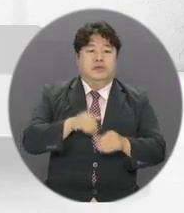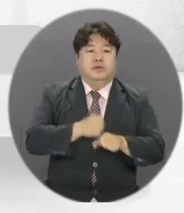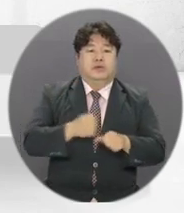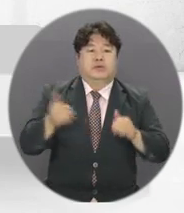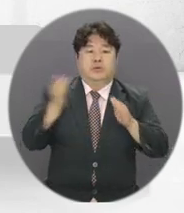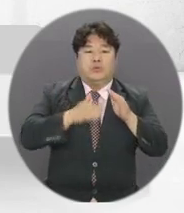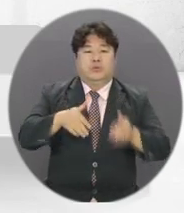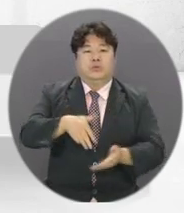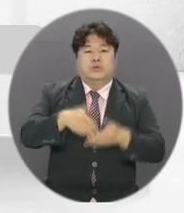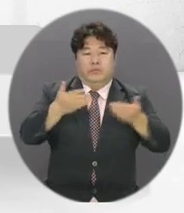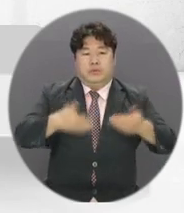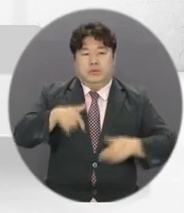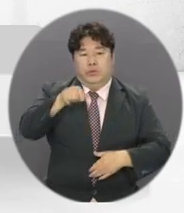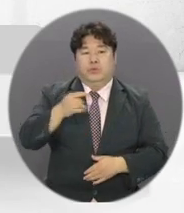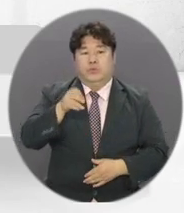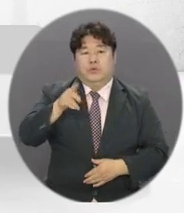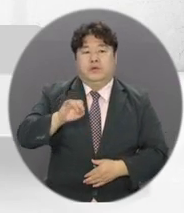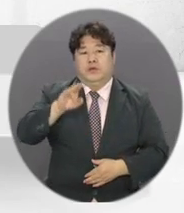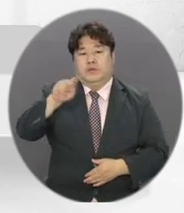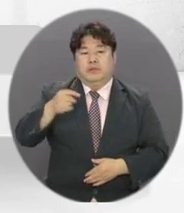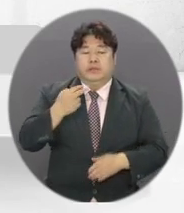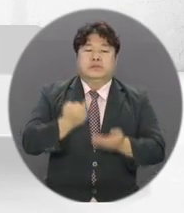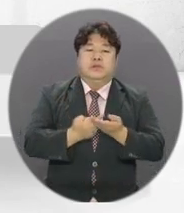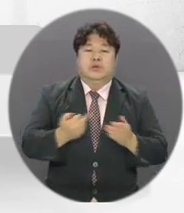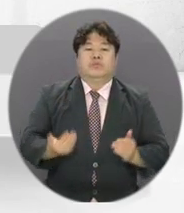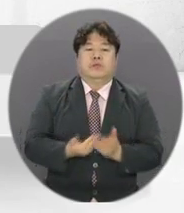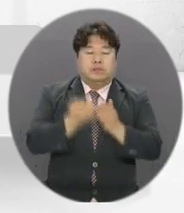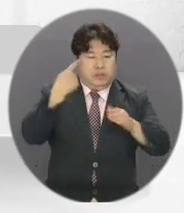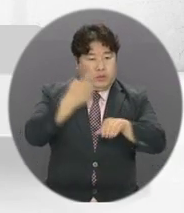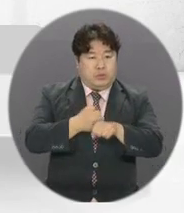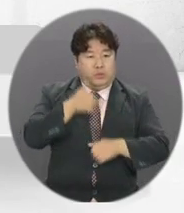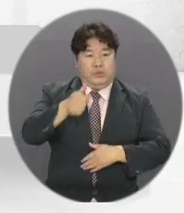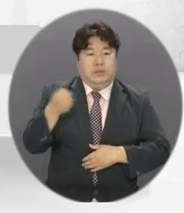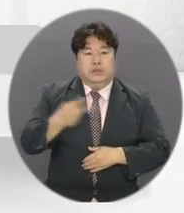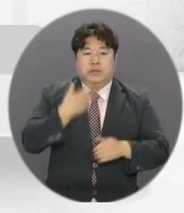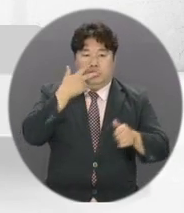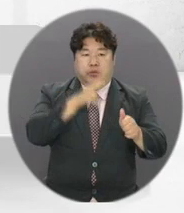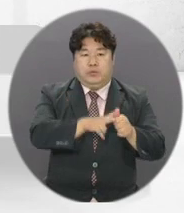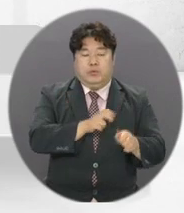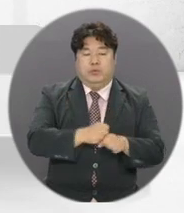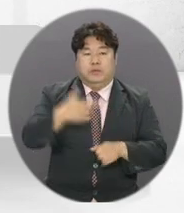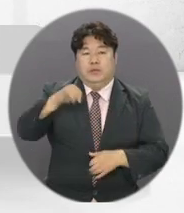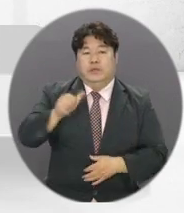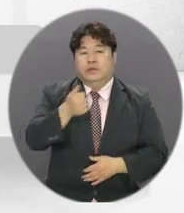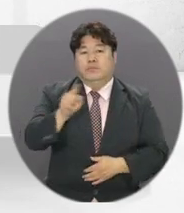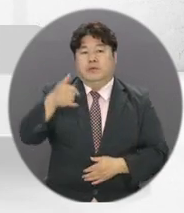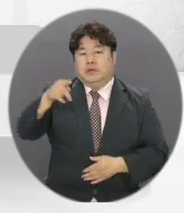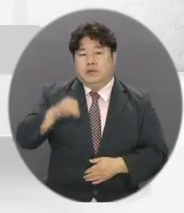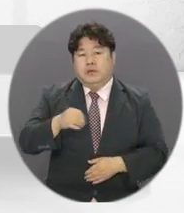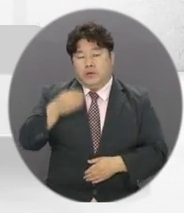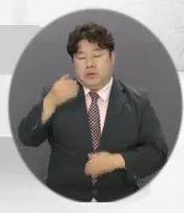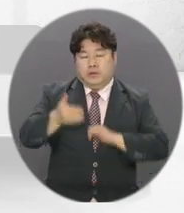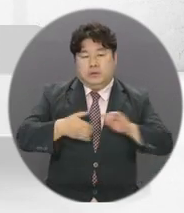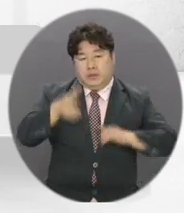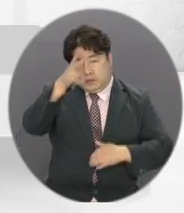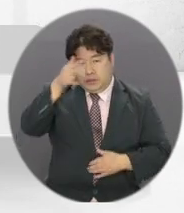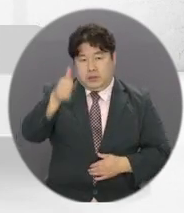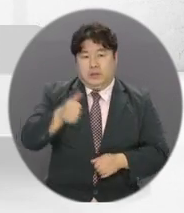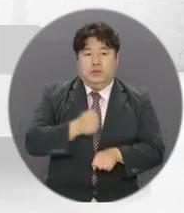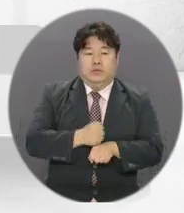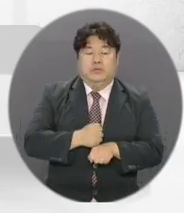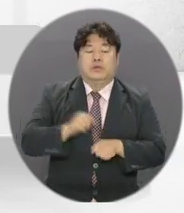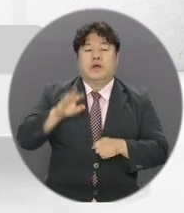공천을 받았던 공영민 전 제주발전연구원장이 다시 한번 출사표를 냈고 김학영 전 고흥경찰서장과